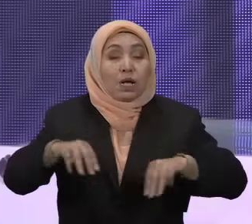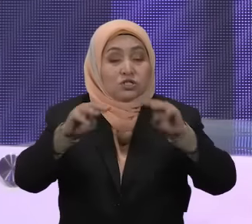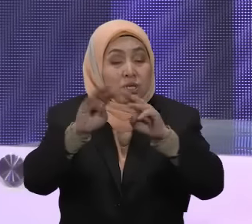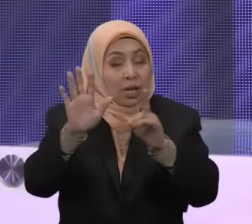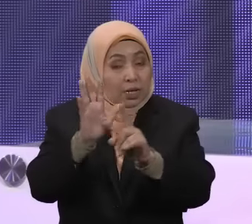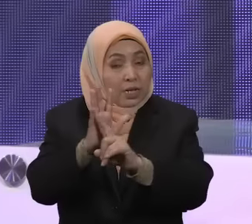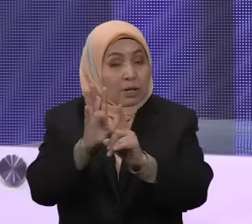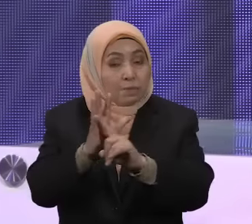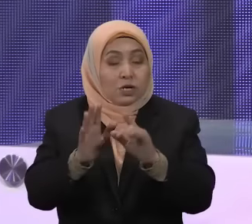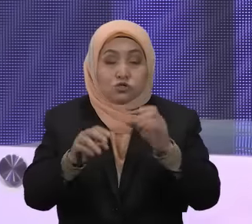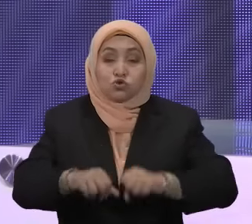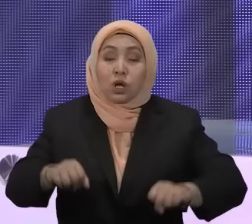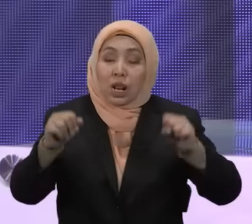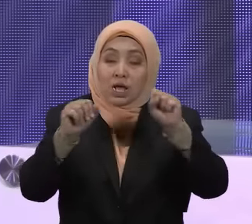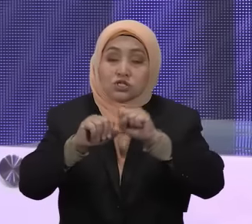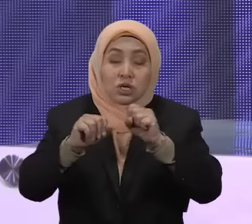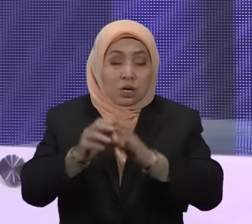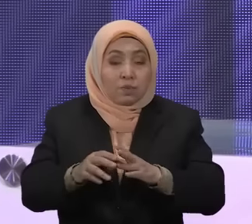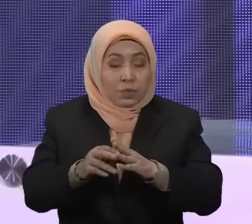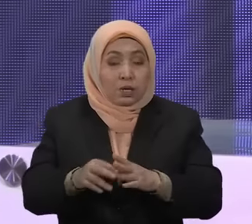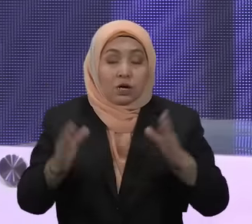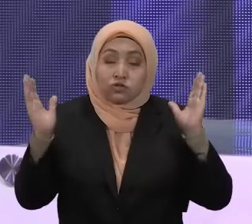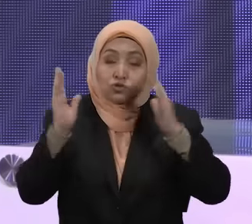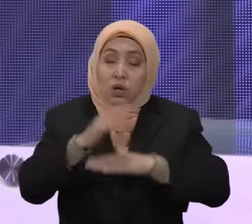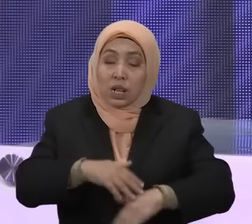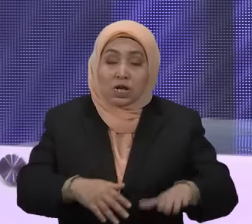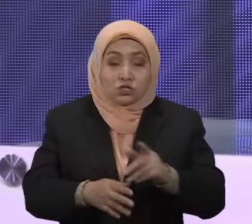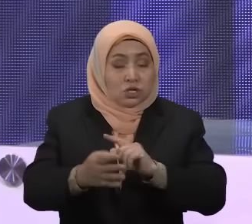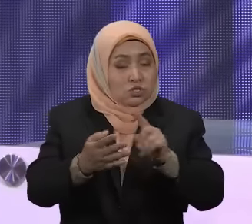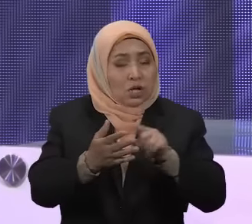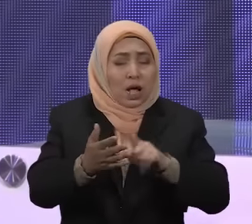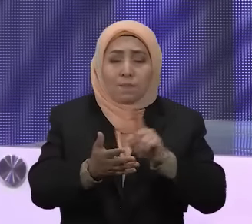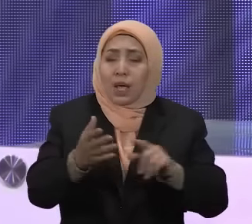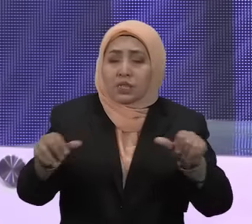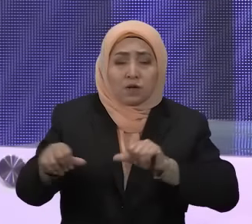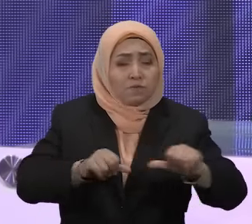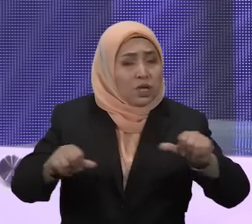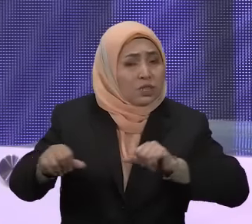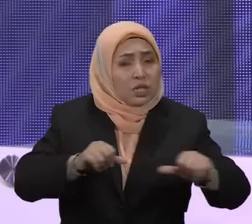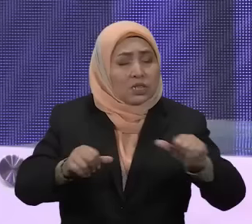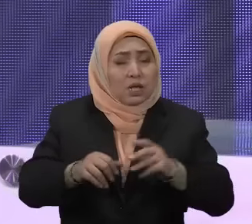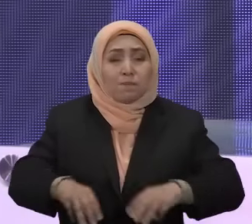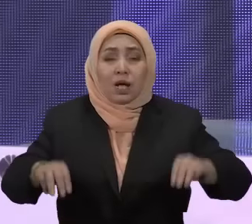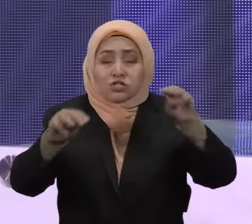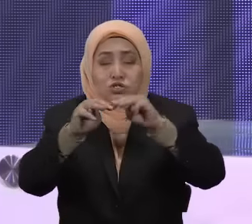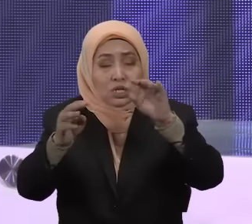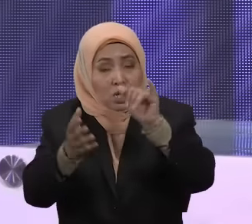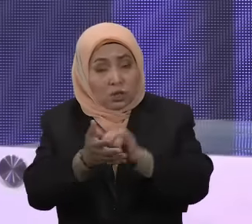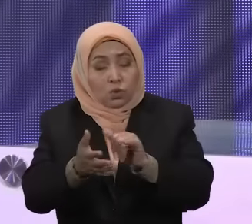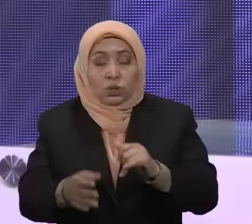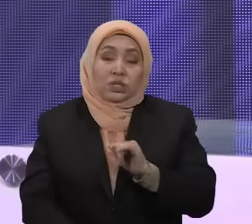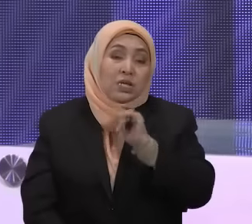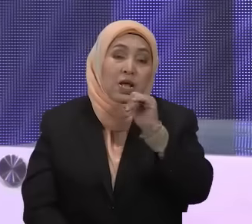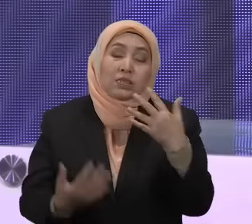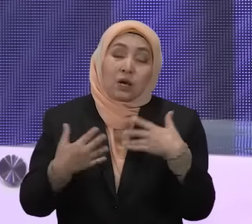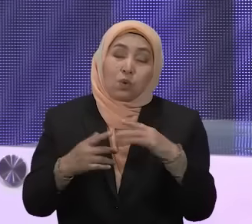kelima, solatnya, zakatnya, apa sahaja aktiviti di masjid itu, walam yakhsha illallah, tidak